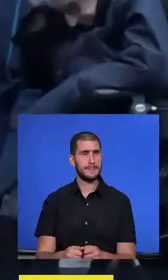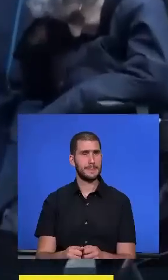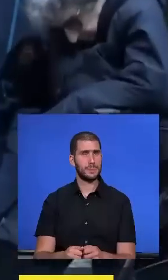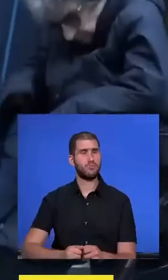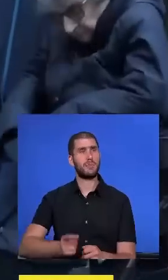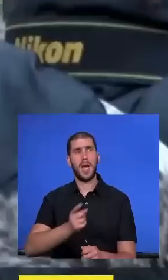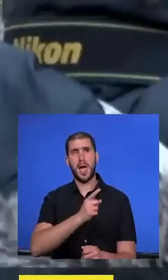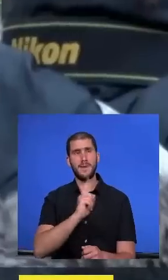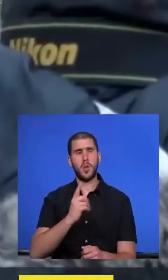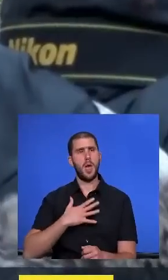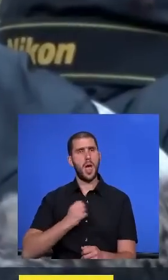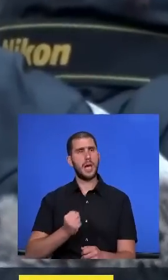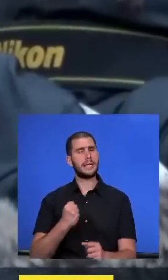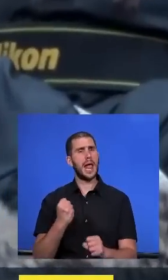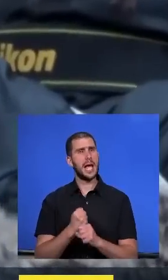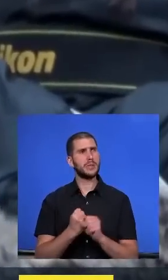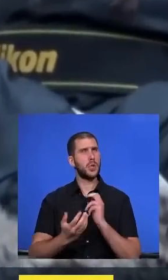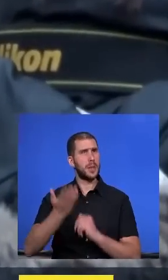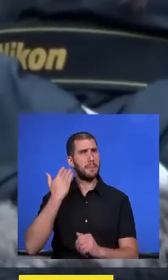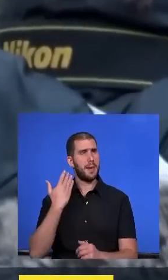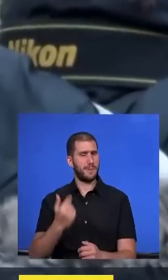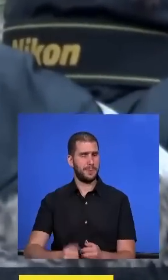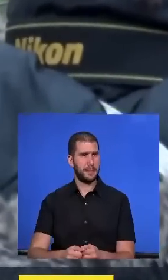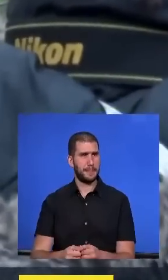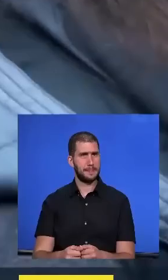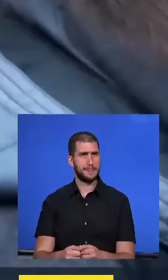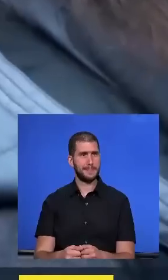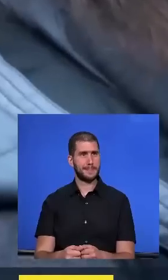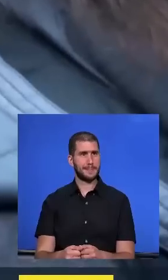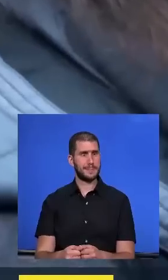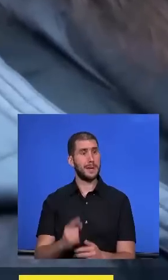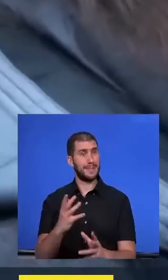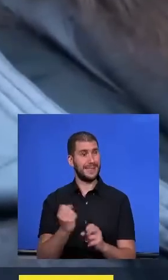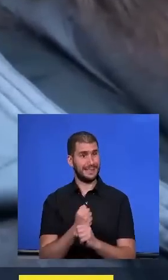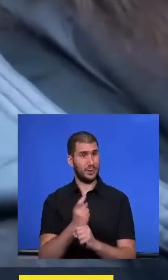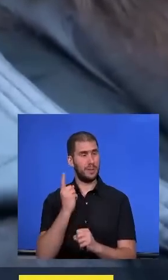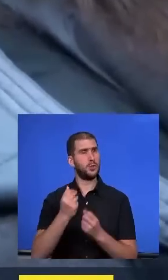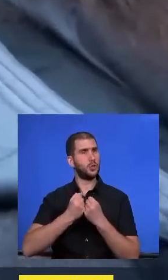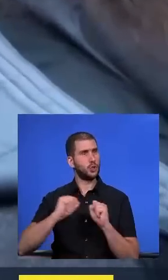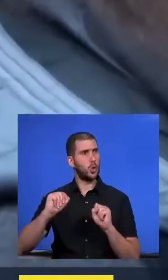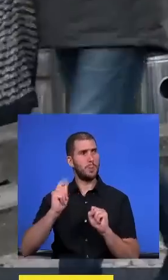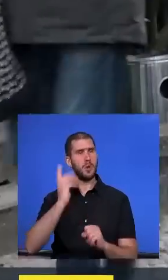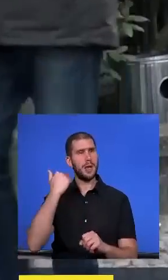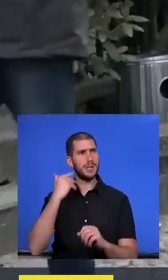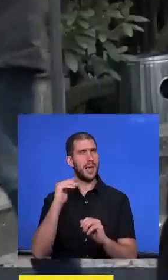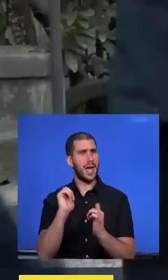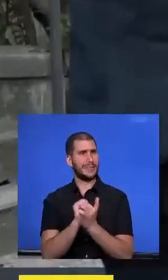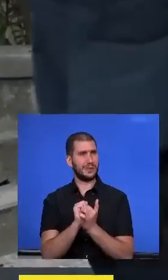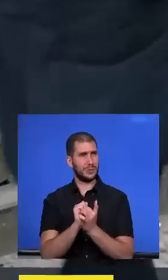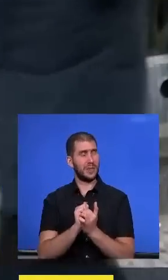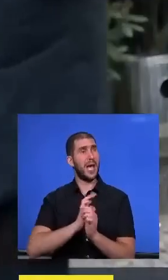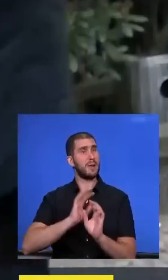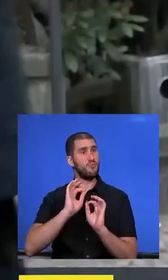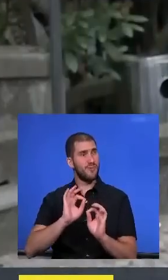hatte sich noch niemand vorher getraut. והן מצליחות. הן משחררים את מי שהיה עצור. רק